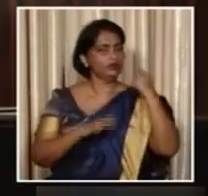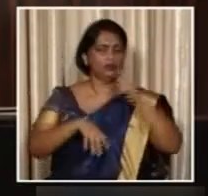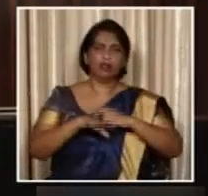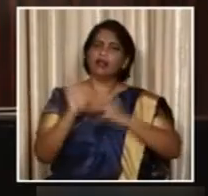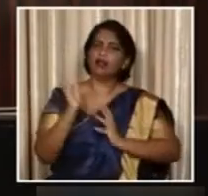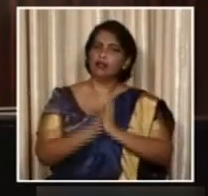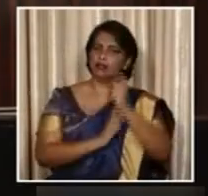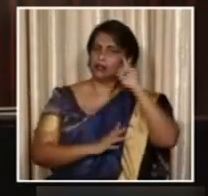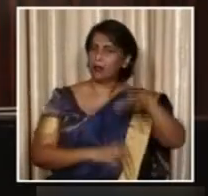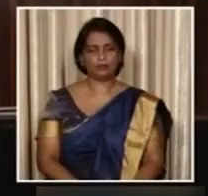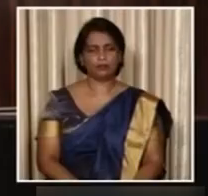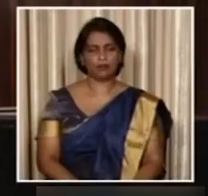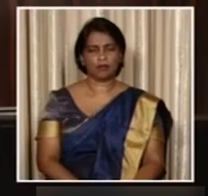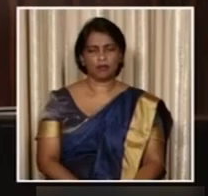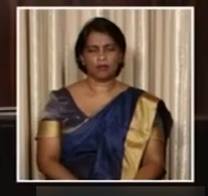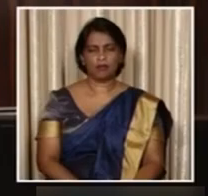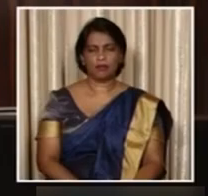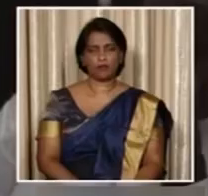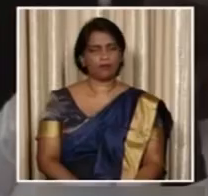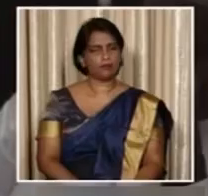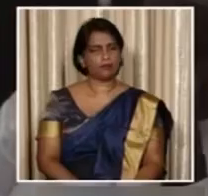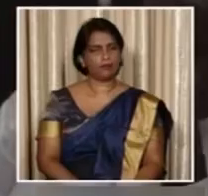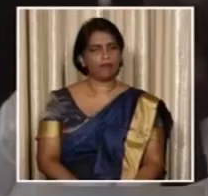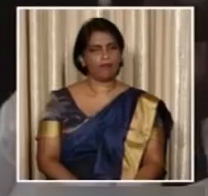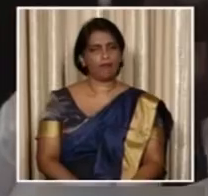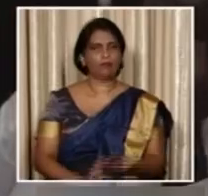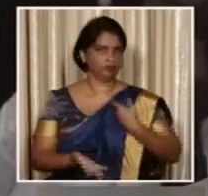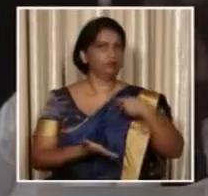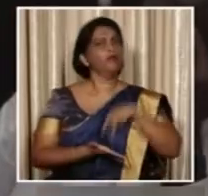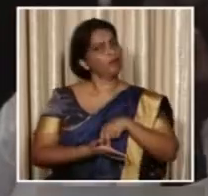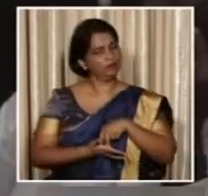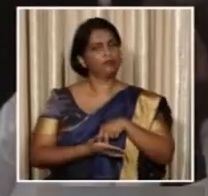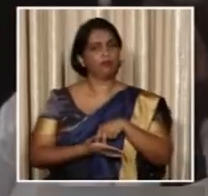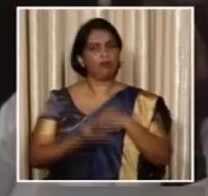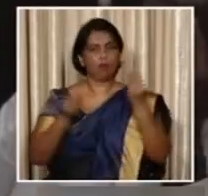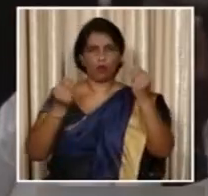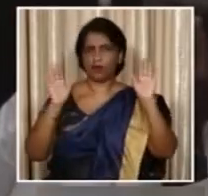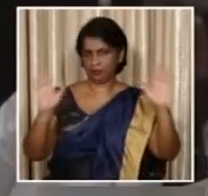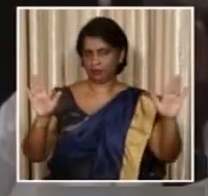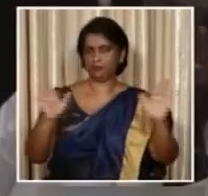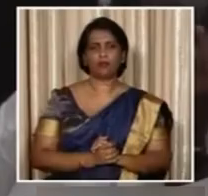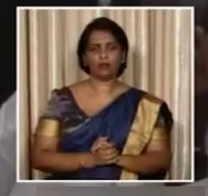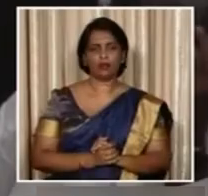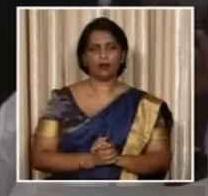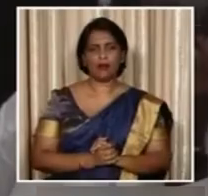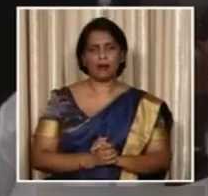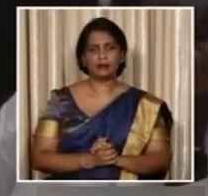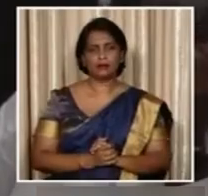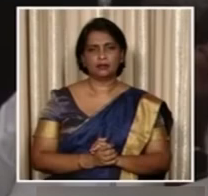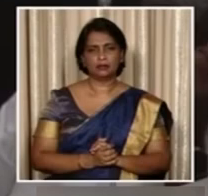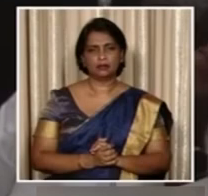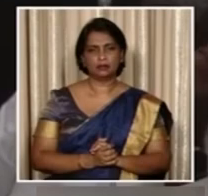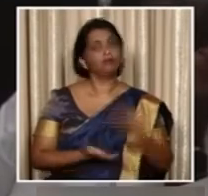අයිතිය අයුතු ලෙස පාවිච්චි කරන්න එපා. සභානායකවරයා දෙපයින් නැගී සිටිනෝ නම් අනිත් අය පොඩ්ඩක් ඉන්න ඕනේ එතක. ආ ඒ දෙපයින් ඉන්නවා.